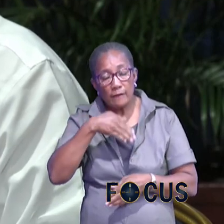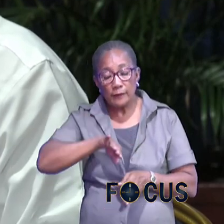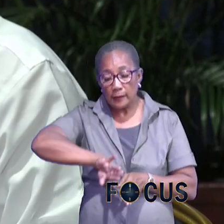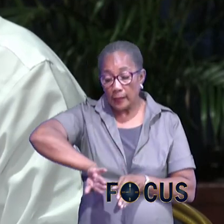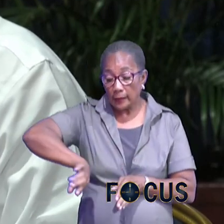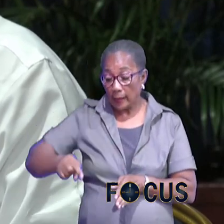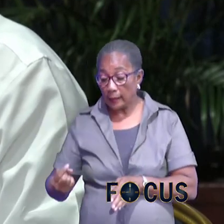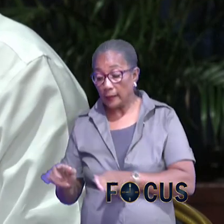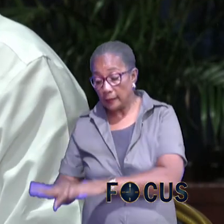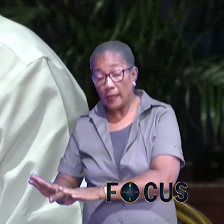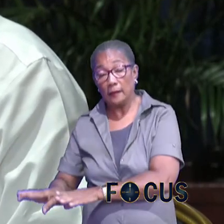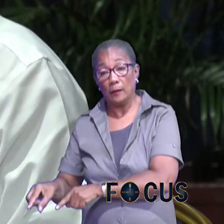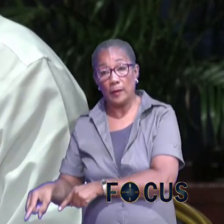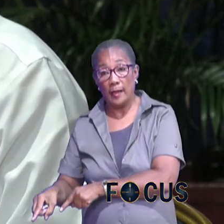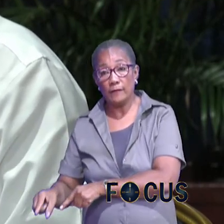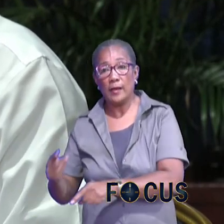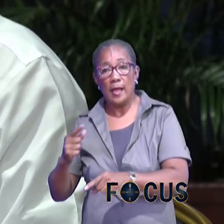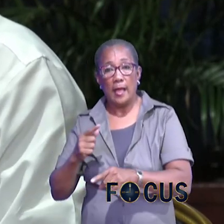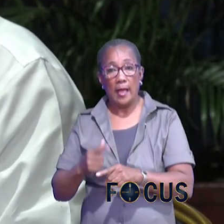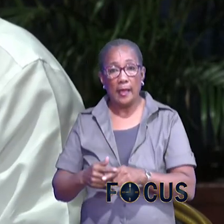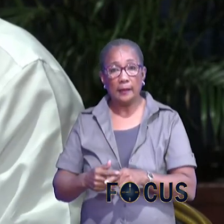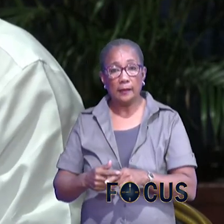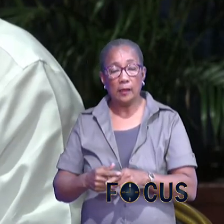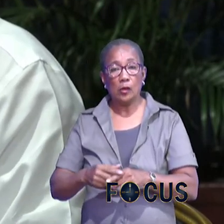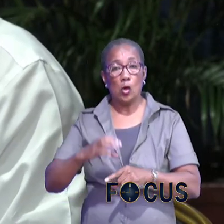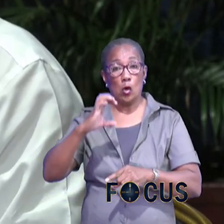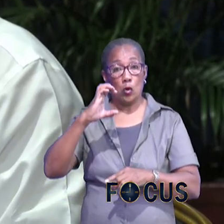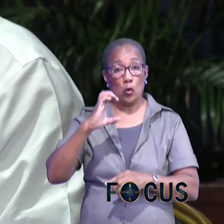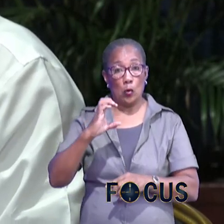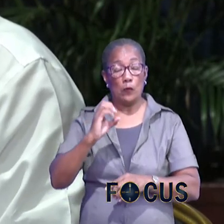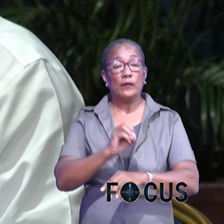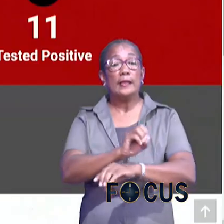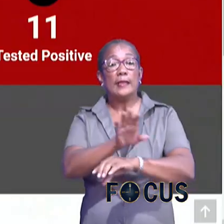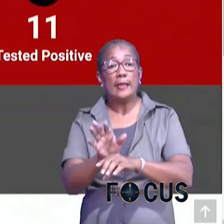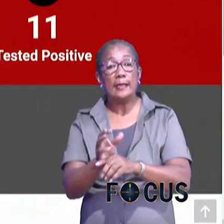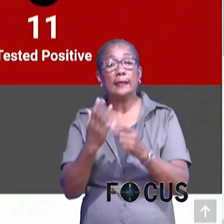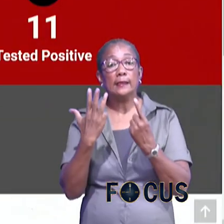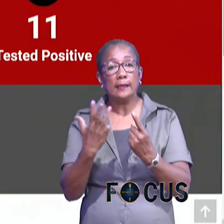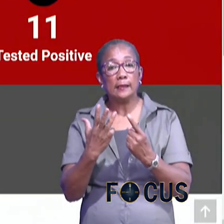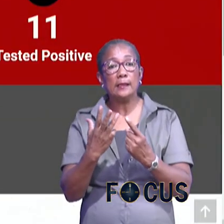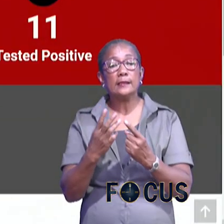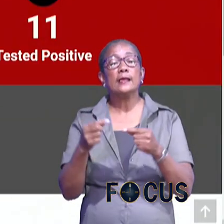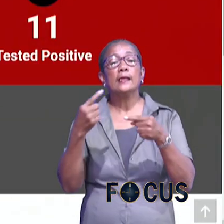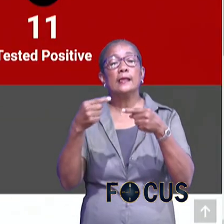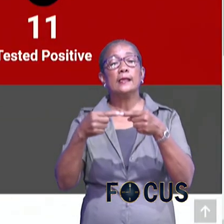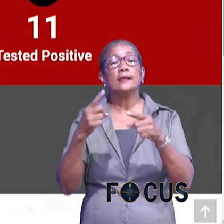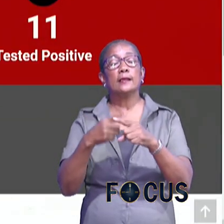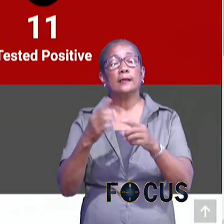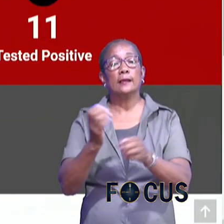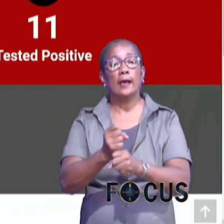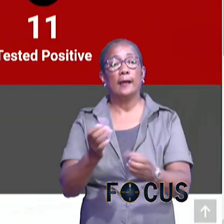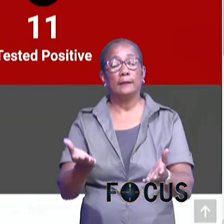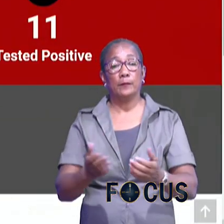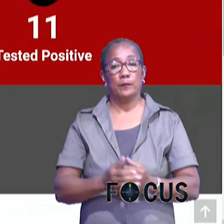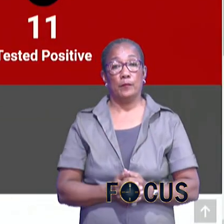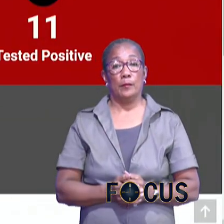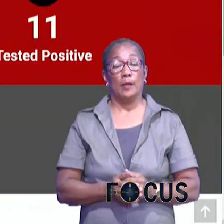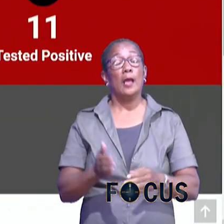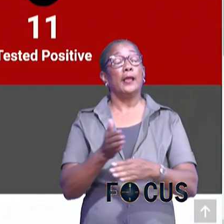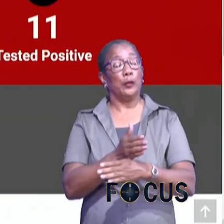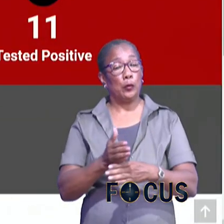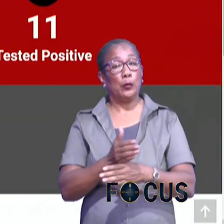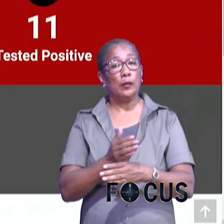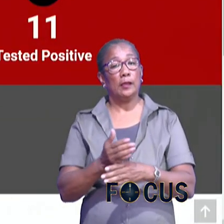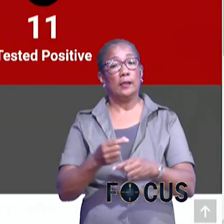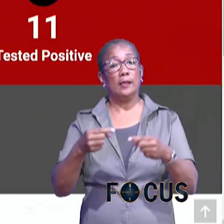quarantaine geplaatst en de COVID-19-test is afgenomen. Intussen is de